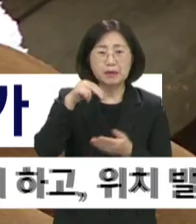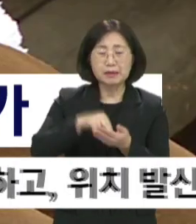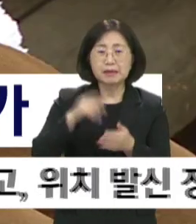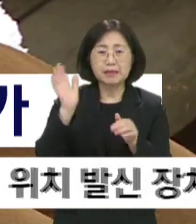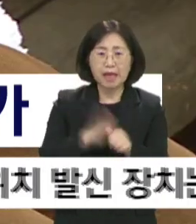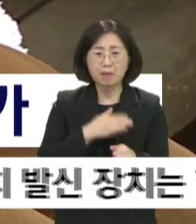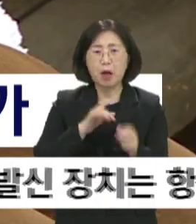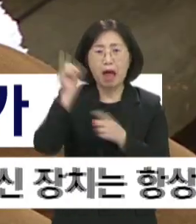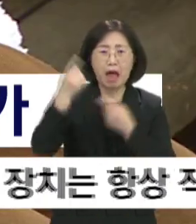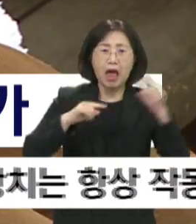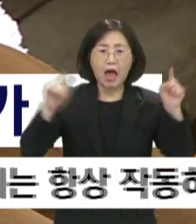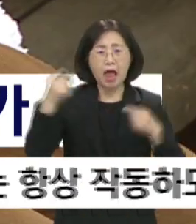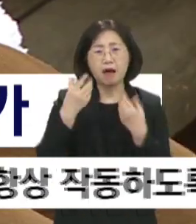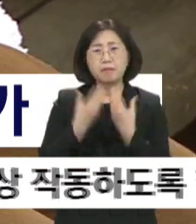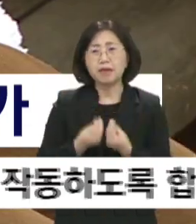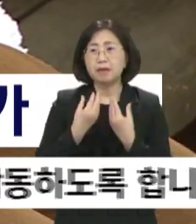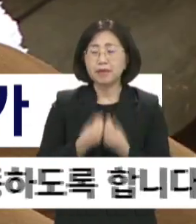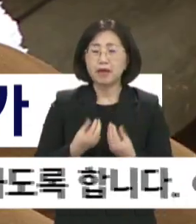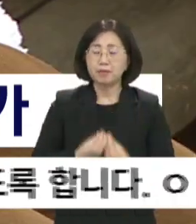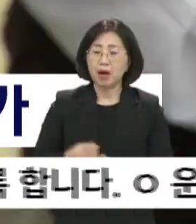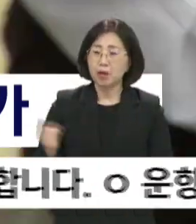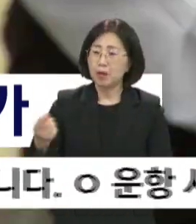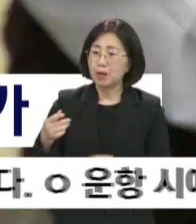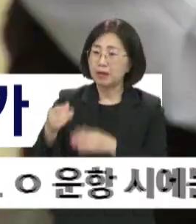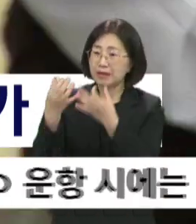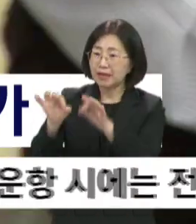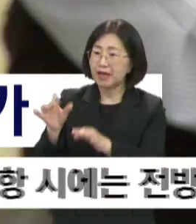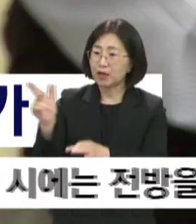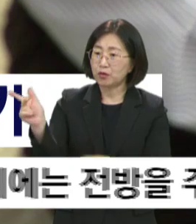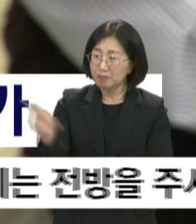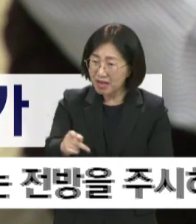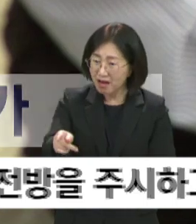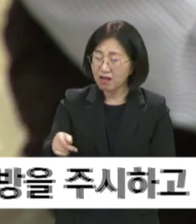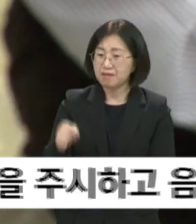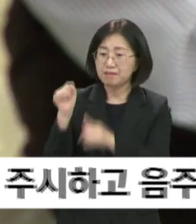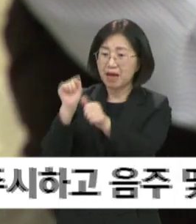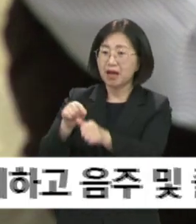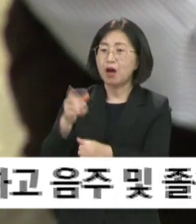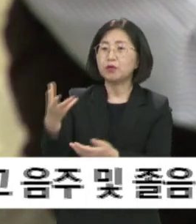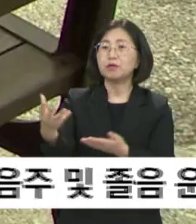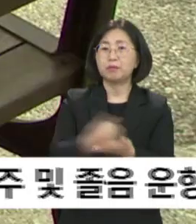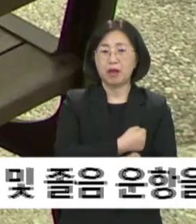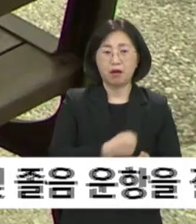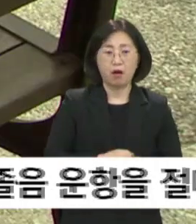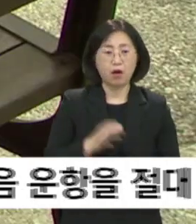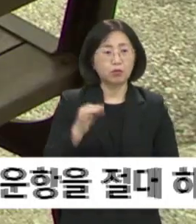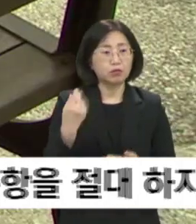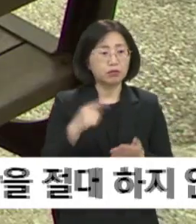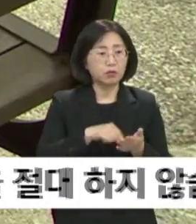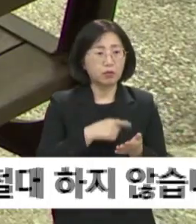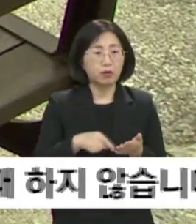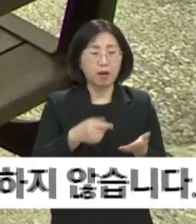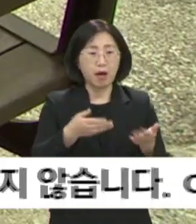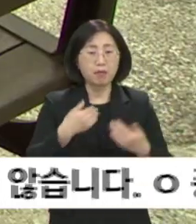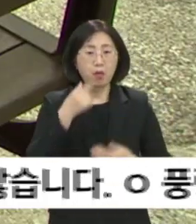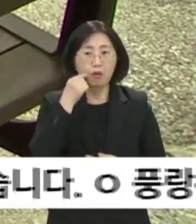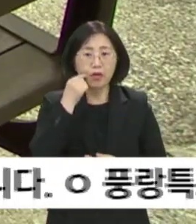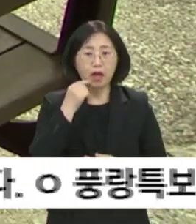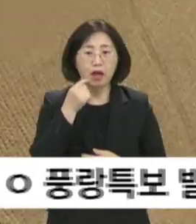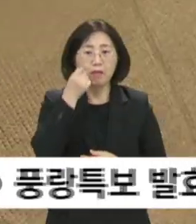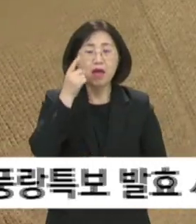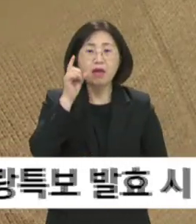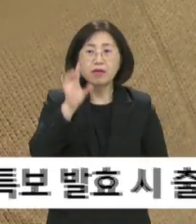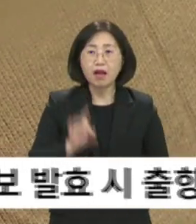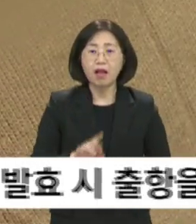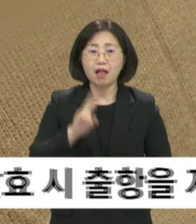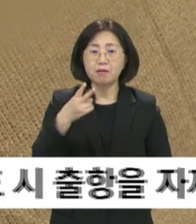방법까지 직접 알려주며 대출을 받게 한 뒤 돈을 가져갔습니다. 돈을 거의 돌려받지 못한 A씨는 매달 250만 원을